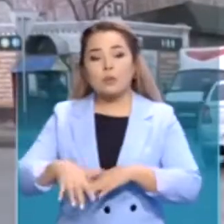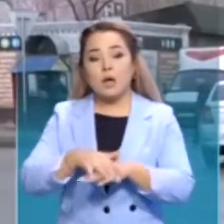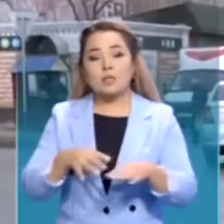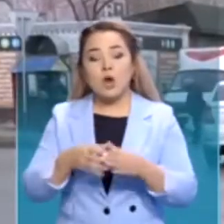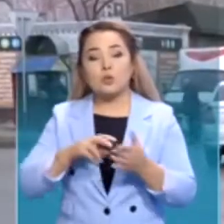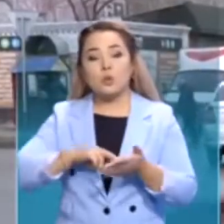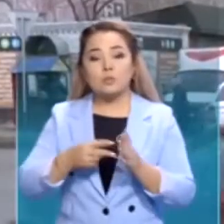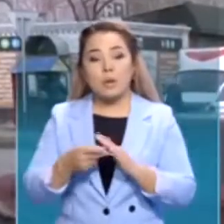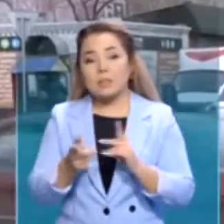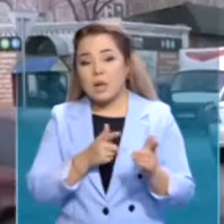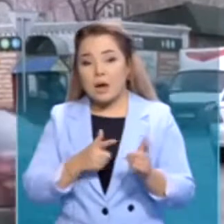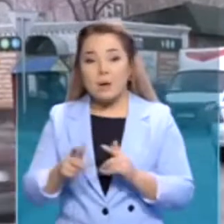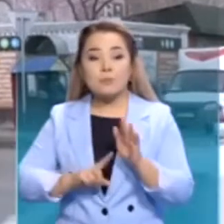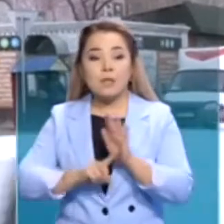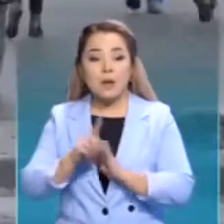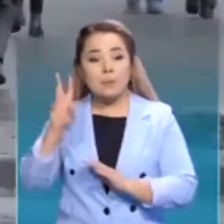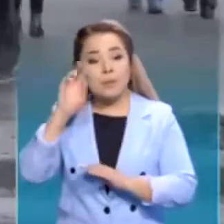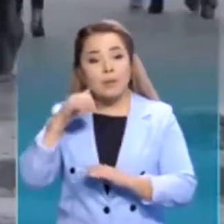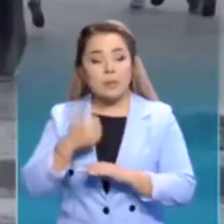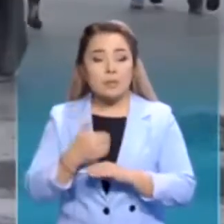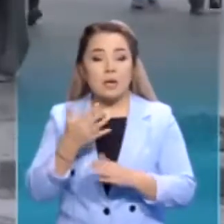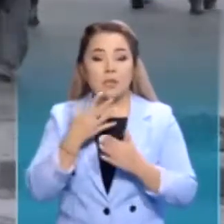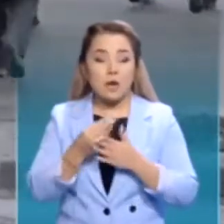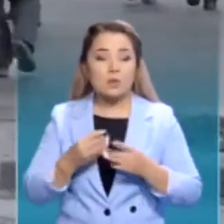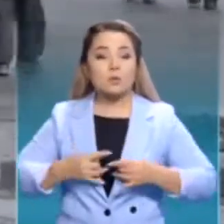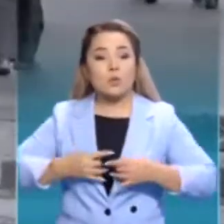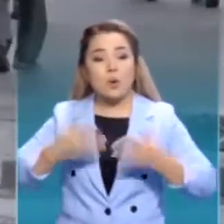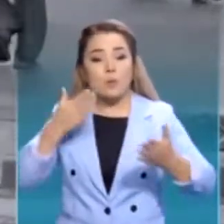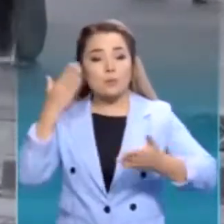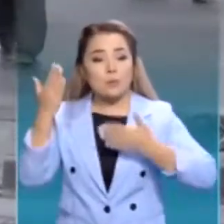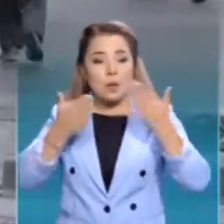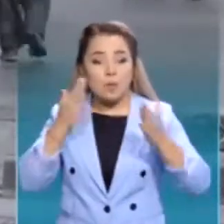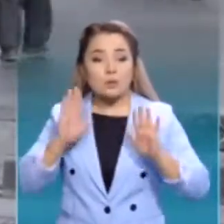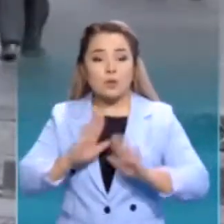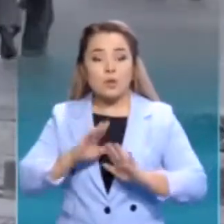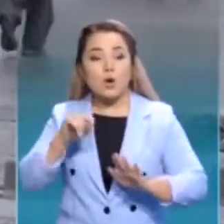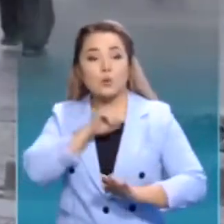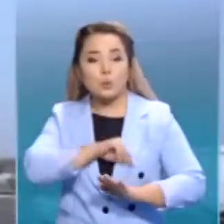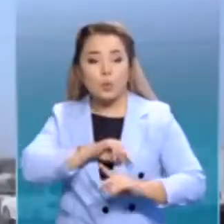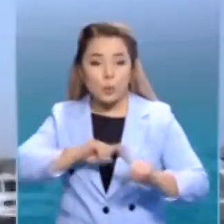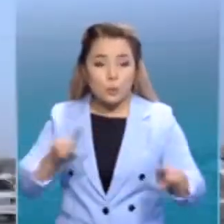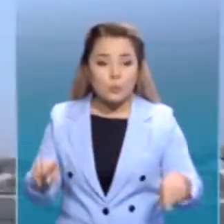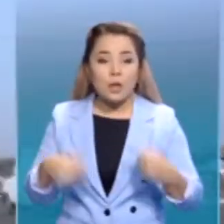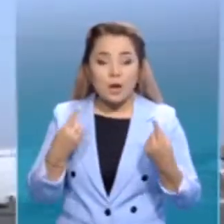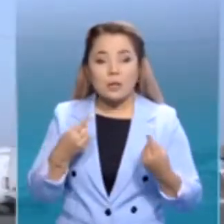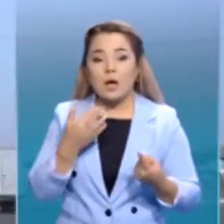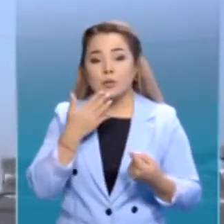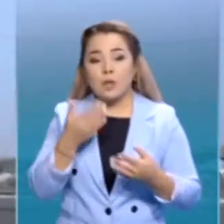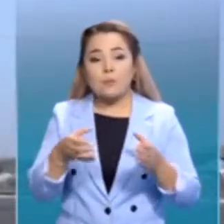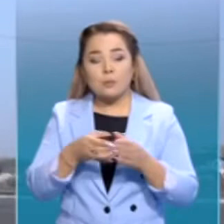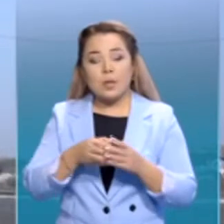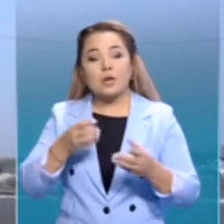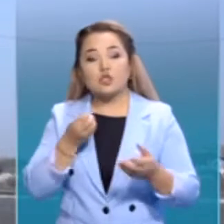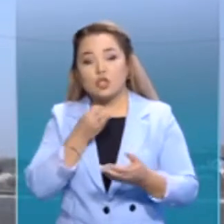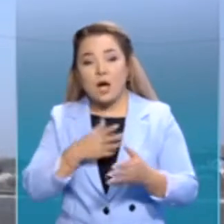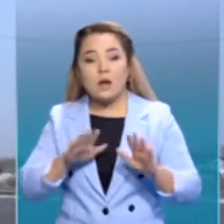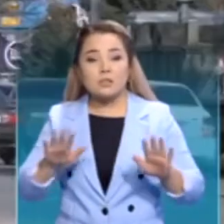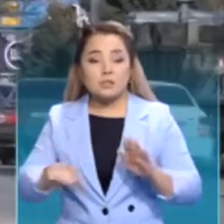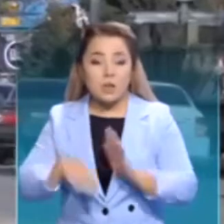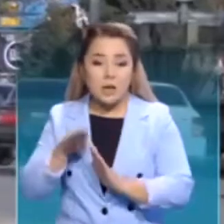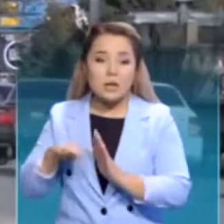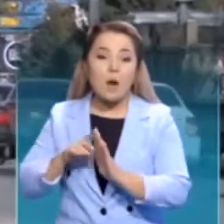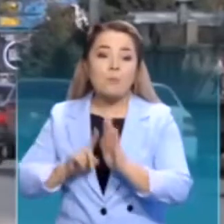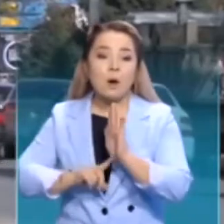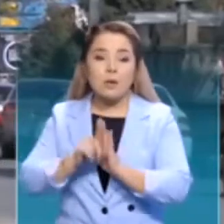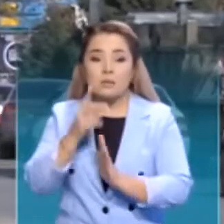жоспары дайын. Басы мемлекеттік мереке той думан ғана емес, елдің рухын көтеріп, әл-ауқатын жақсартатын игі істерге